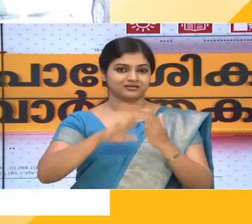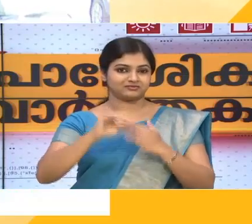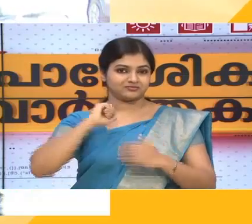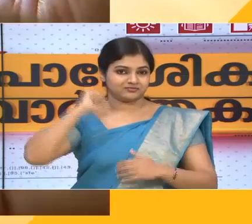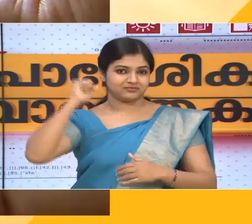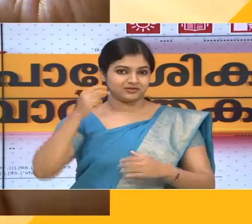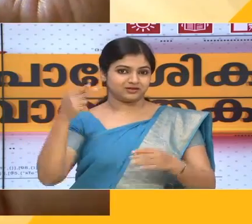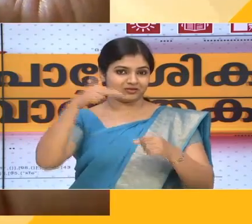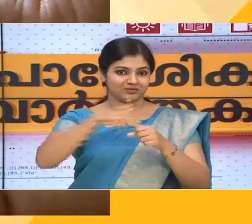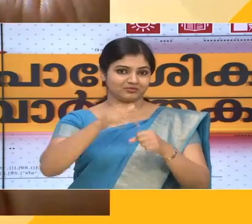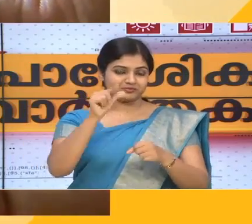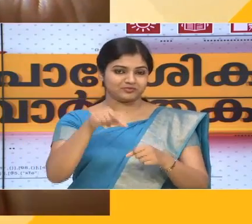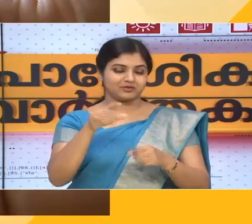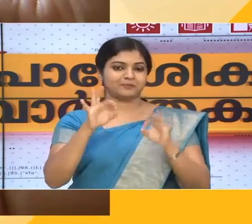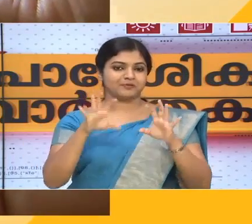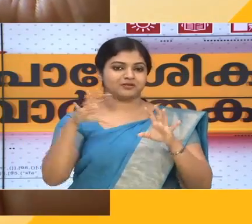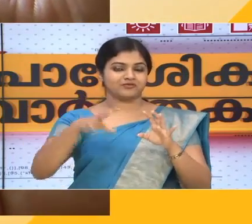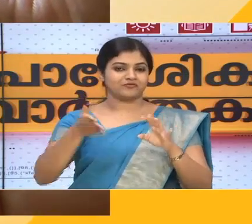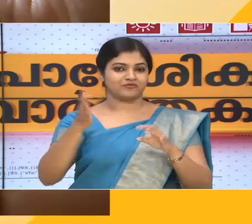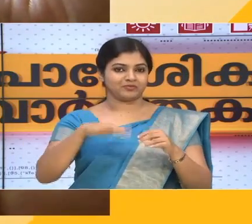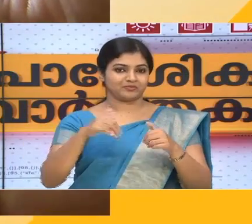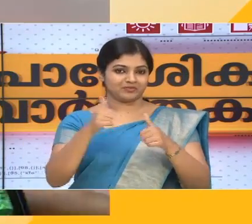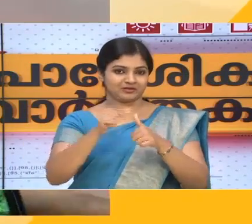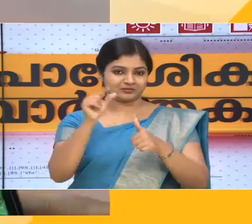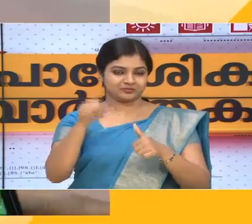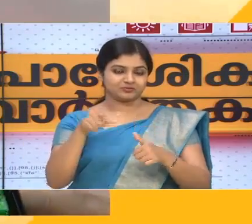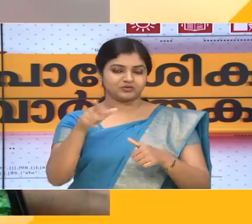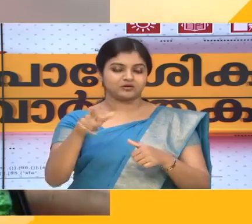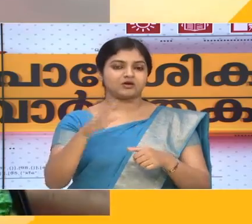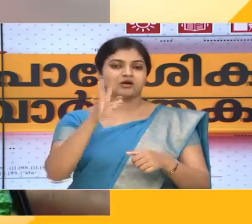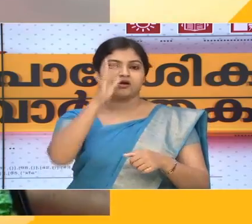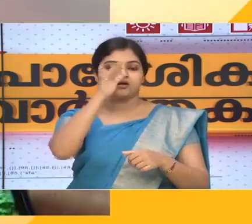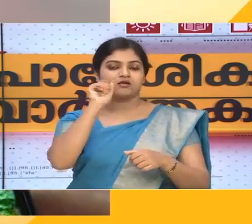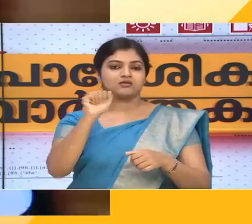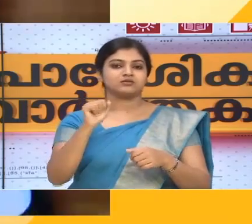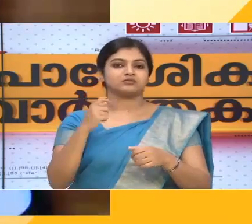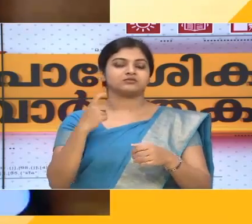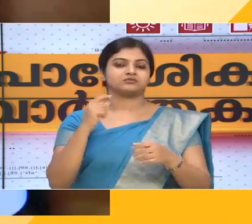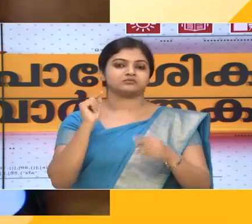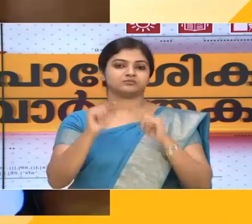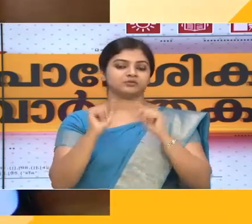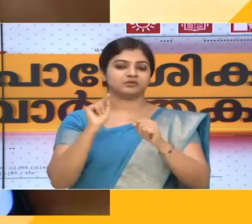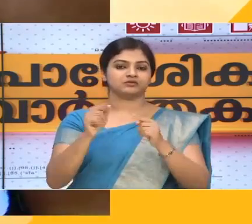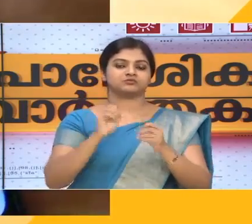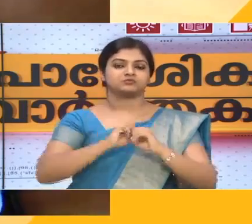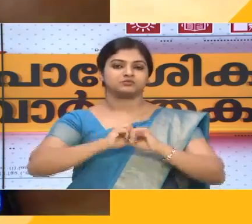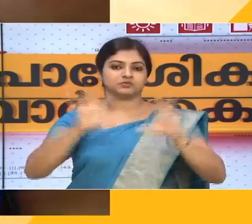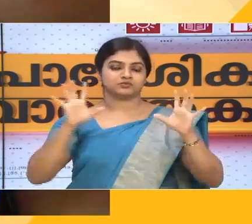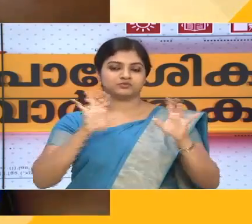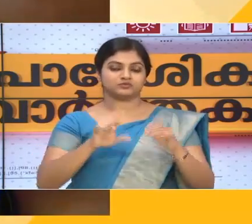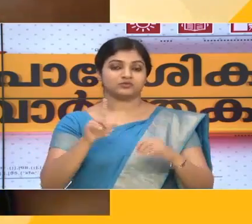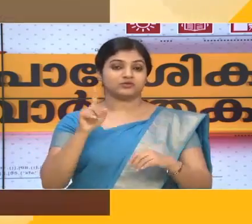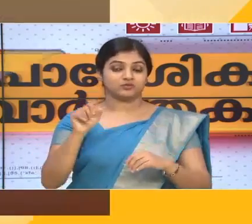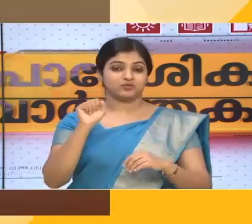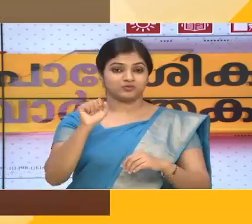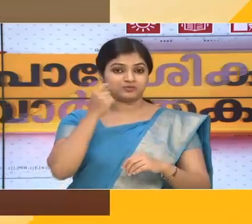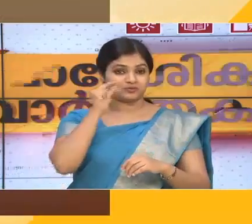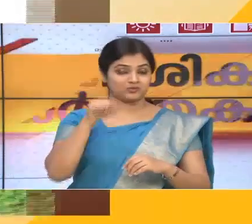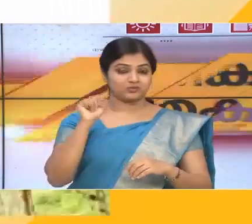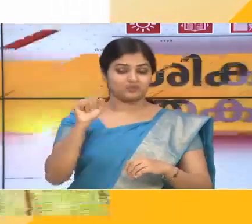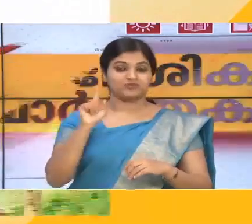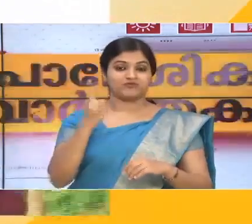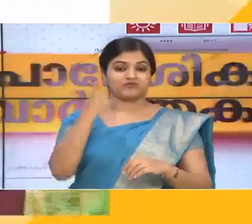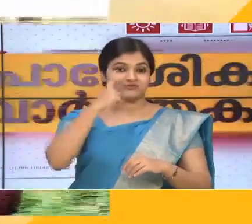പങ്കെടുത്തതിനാണ് പത്തനംതിട്ട സ്വദേശിയായ അൻസാരിക്കെതിരെ സോഷ്യൽ മീഡിയ വഴി വ്യാജ വാർത്തകൾ വന്നു തുടങ്ങിയത്. ആദ്യ ഭാര്യയുടെ പ്രായപൂർത്തിയാകാത്ത